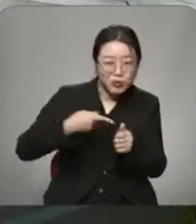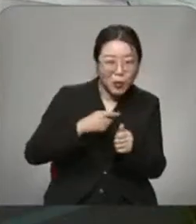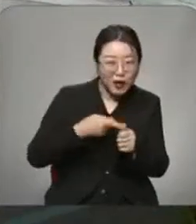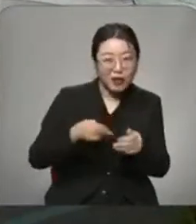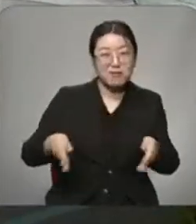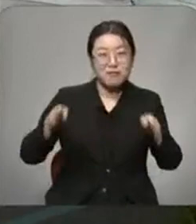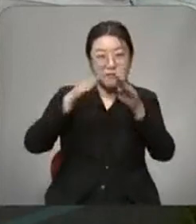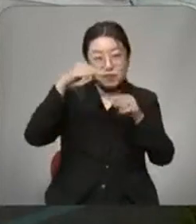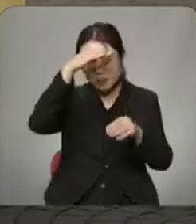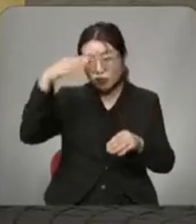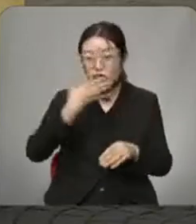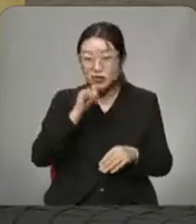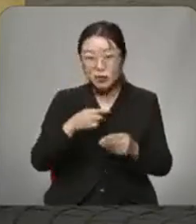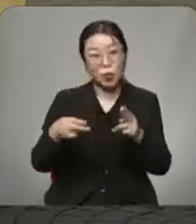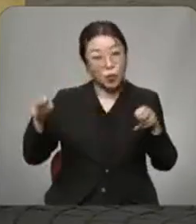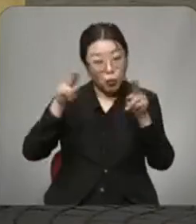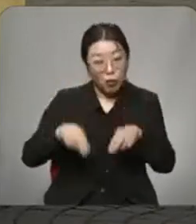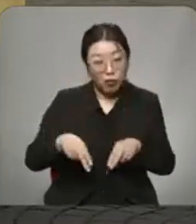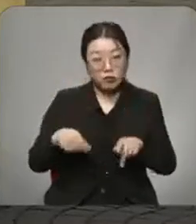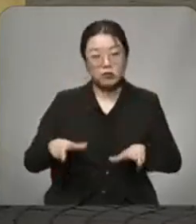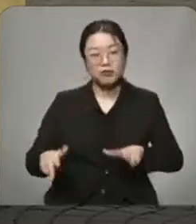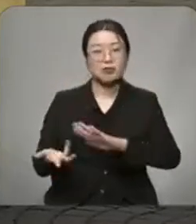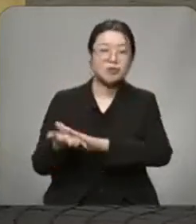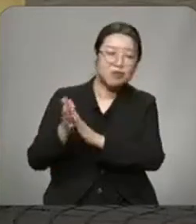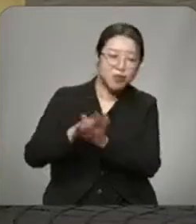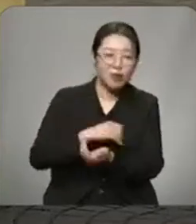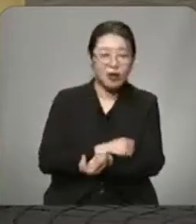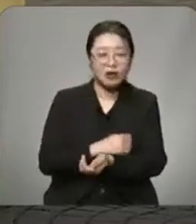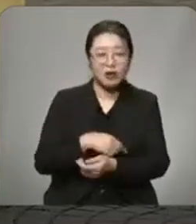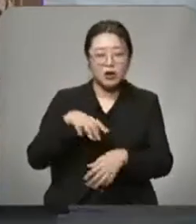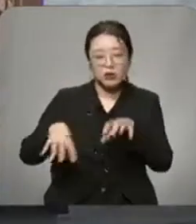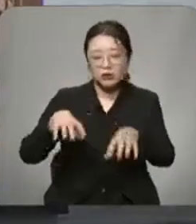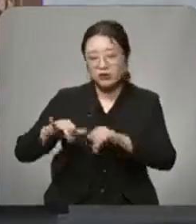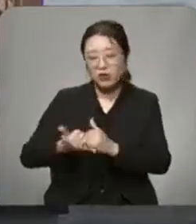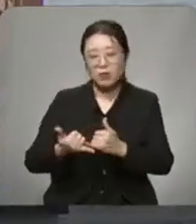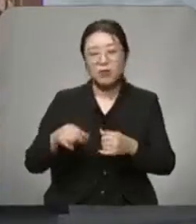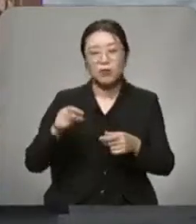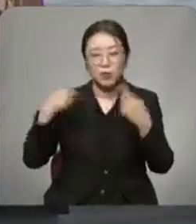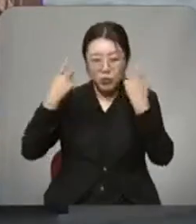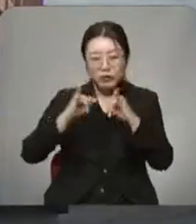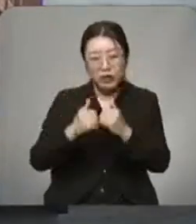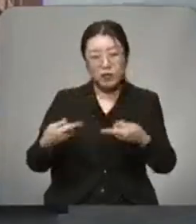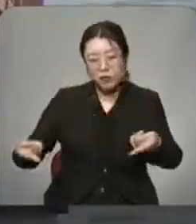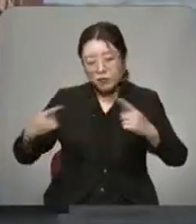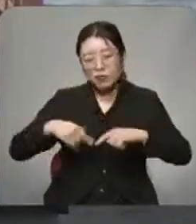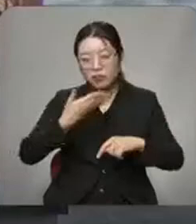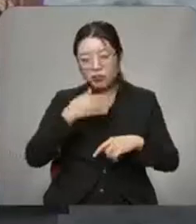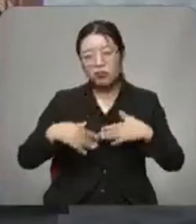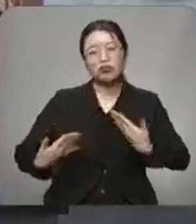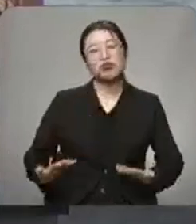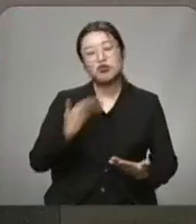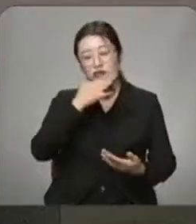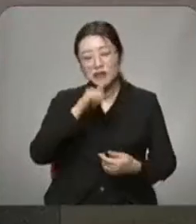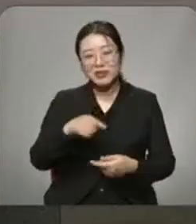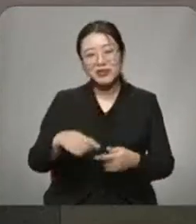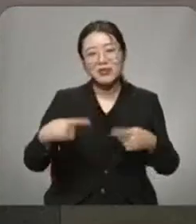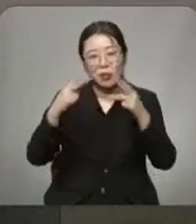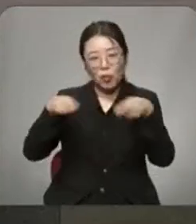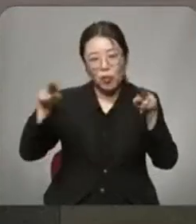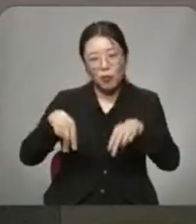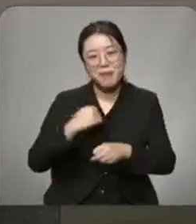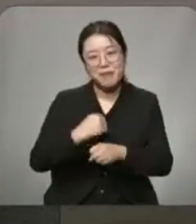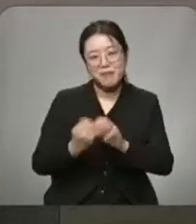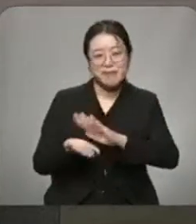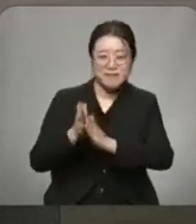수 있는 비치 조각공원은 시민과 관광객을 위한 휴식과 문화 공간인 웨이브파크로 재탄생이